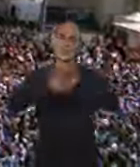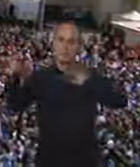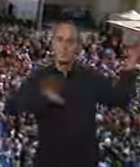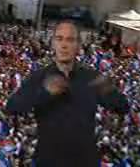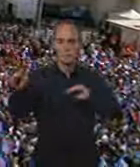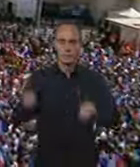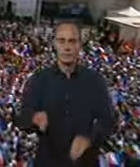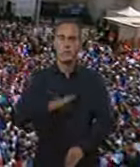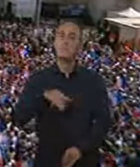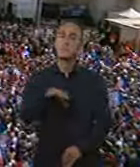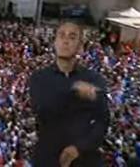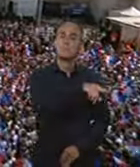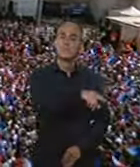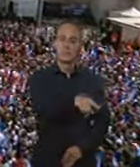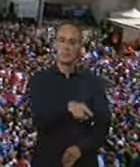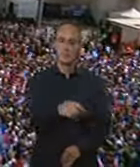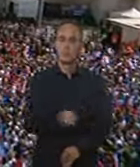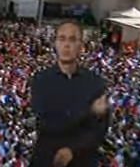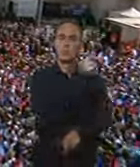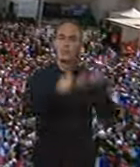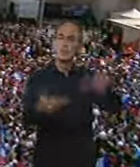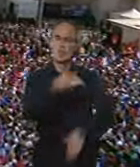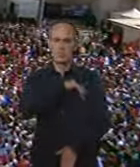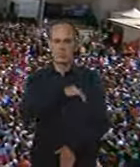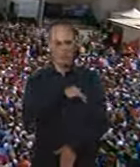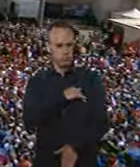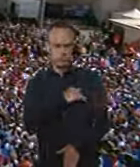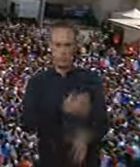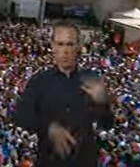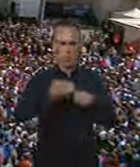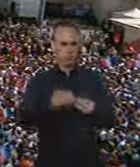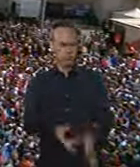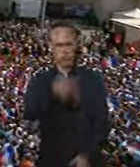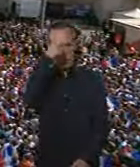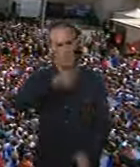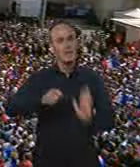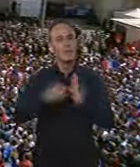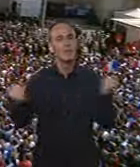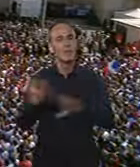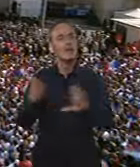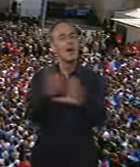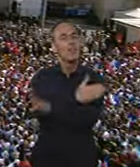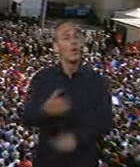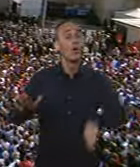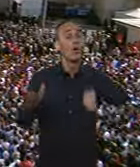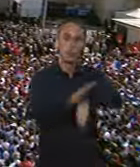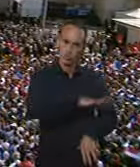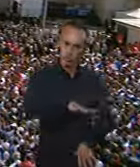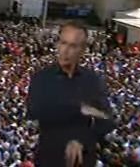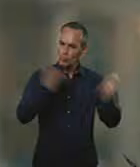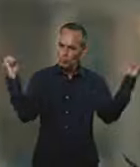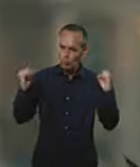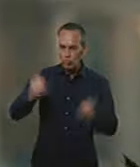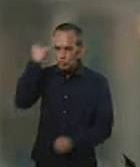l'absence de sincérité de tant de responsabl avant la campagne ils été nombreux à gauche à approuver cette